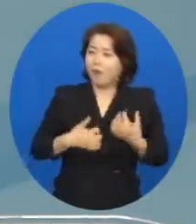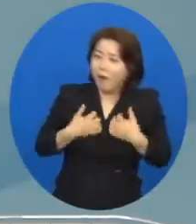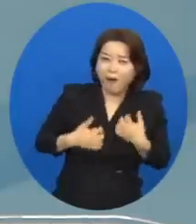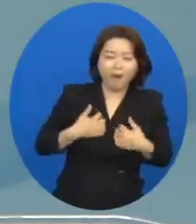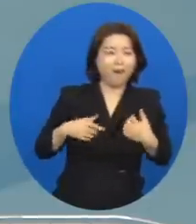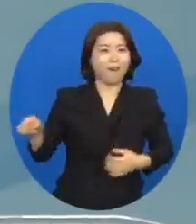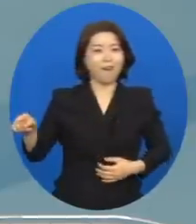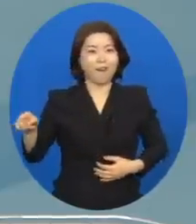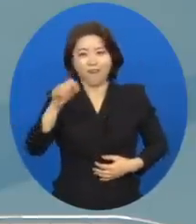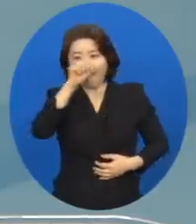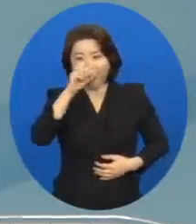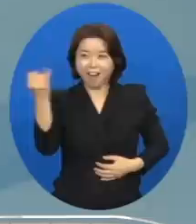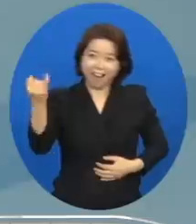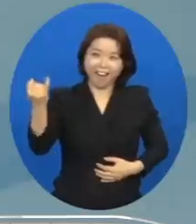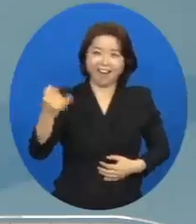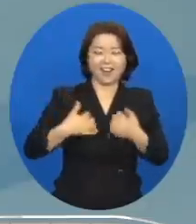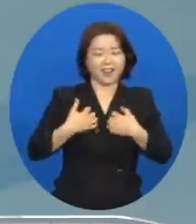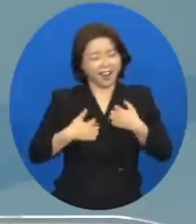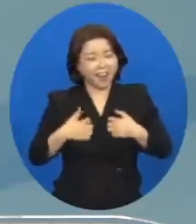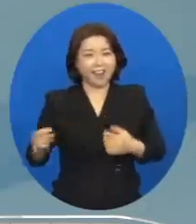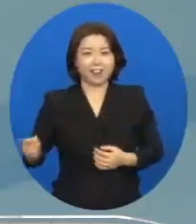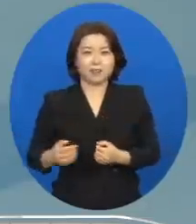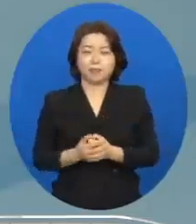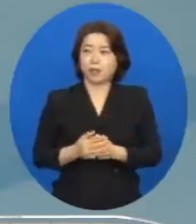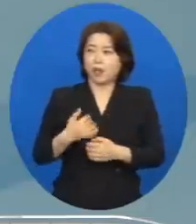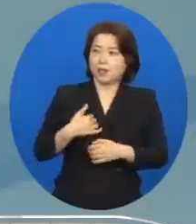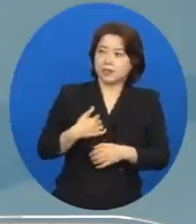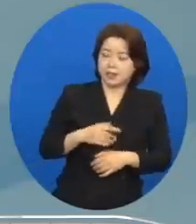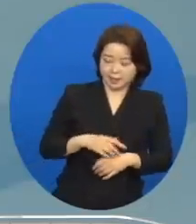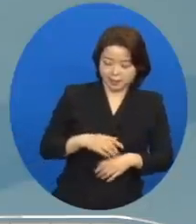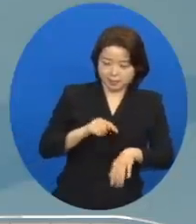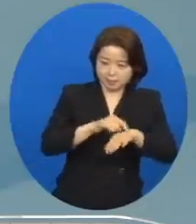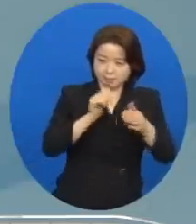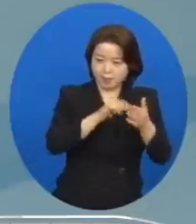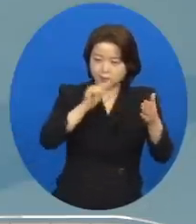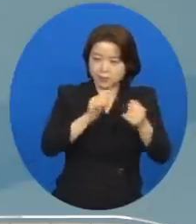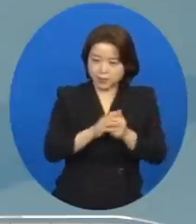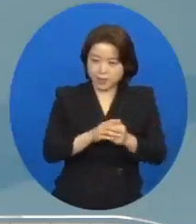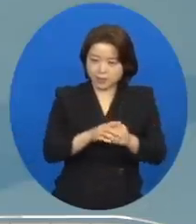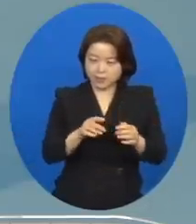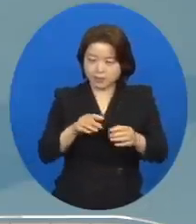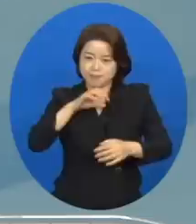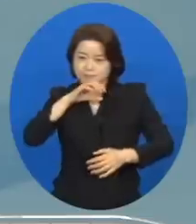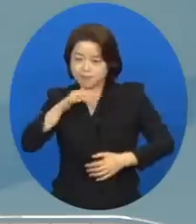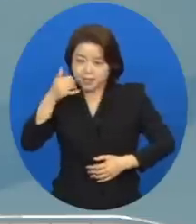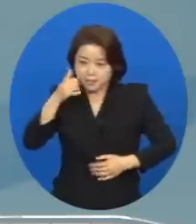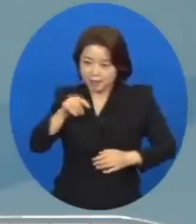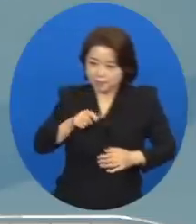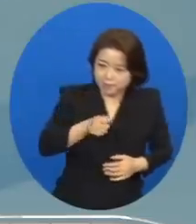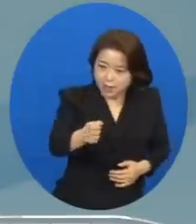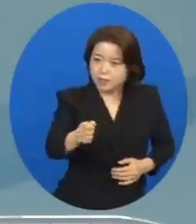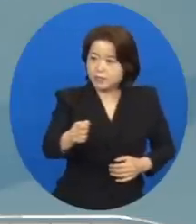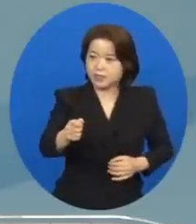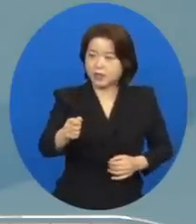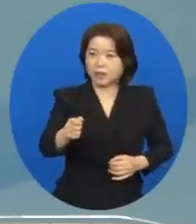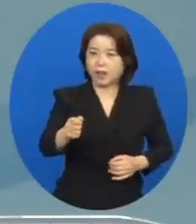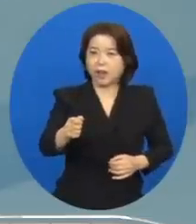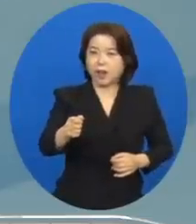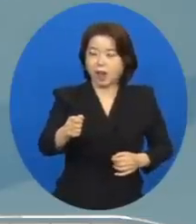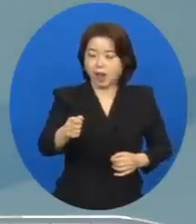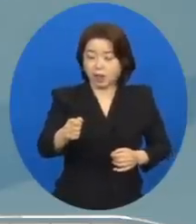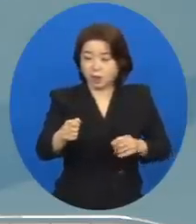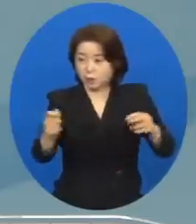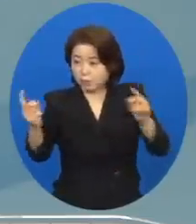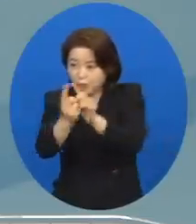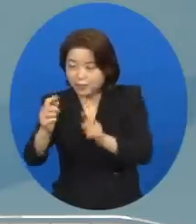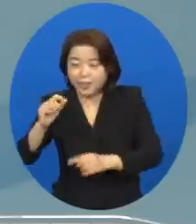너무 좋아하는 겁니다. 제가 마음이 벼르고 프론트로 가려고 문을 열고 안 나왔으면 사실 만나기도